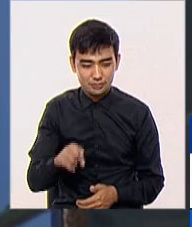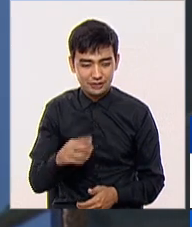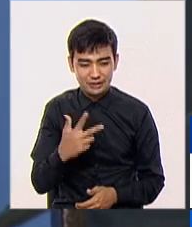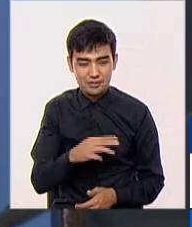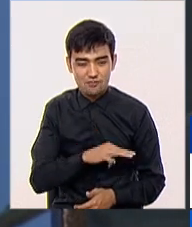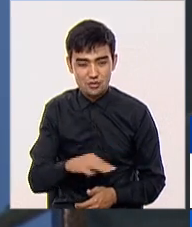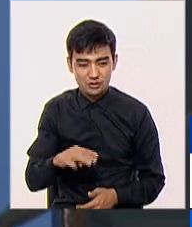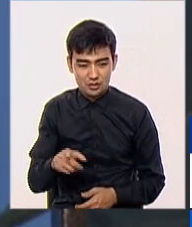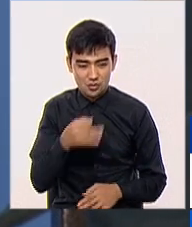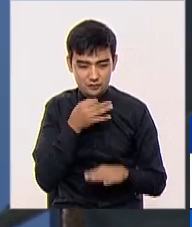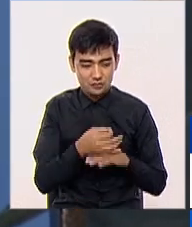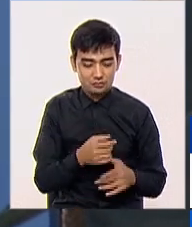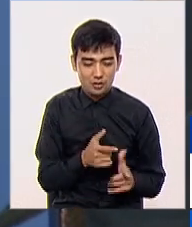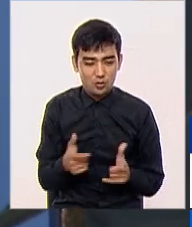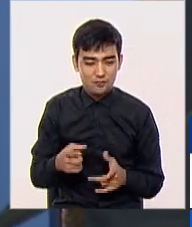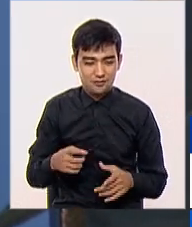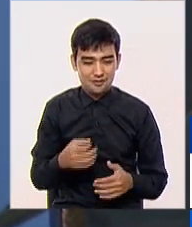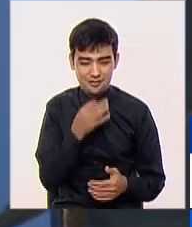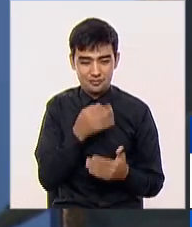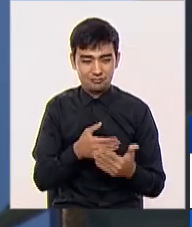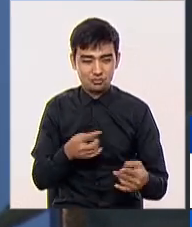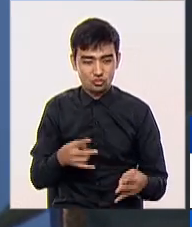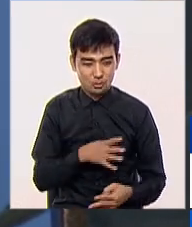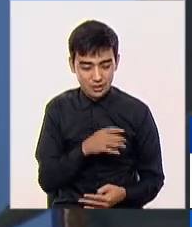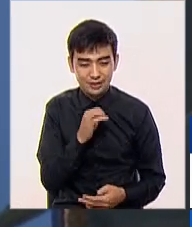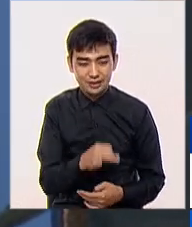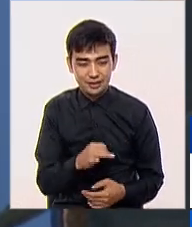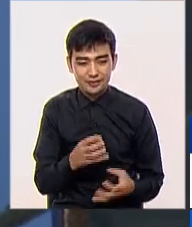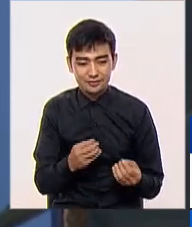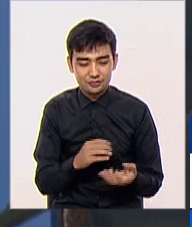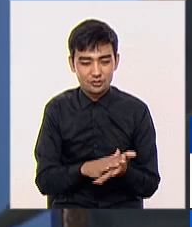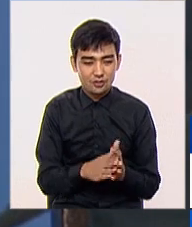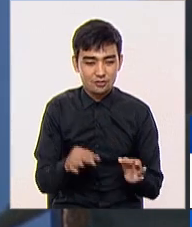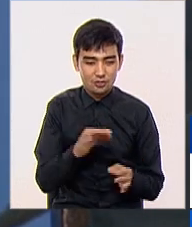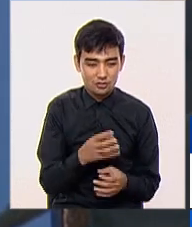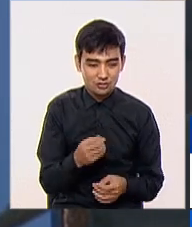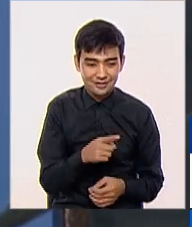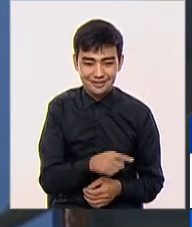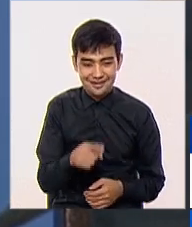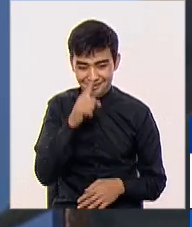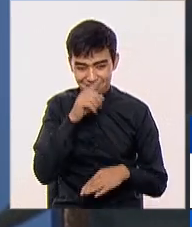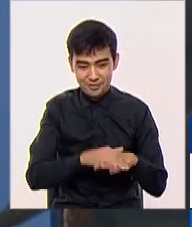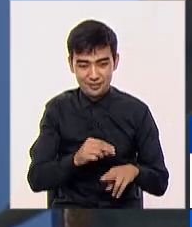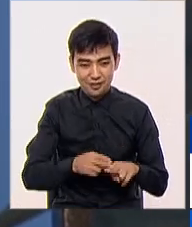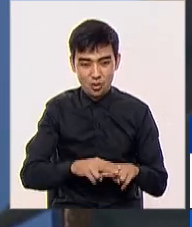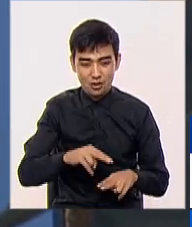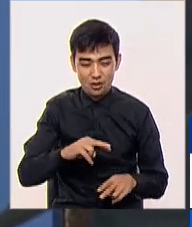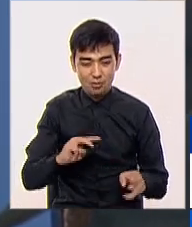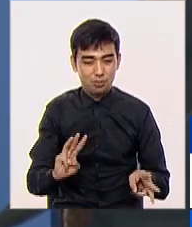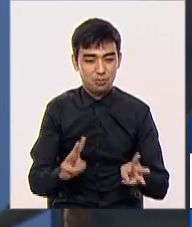тенге из году литва р-н на сегодняшний день заключено медицина соглашение теперь эти акимата и которые допустили